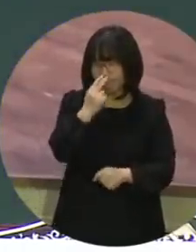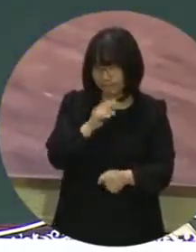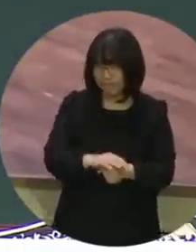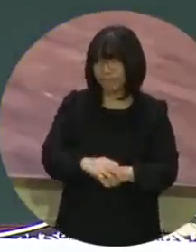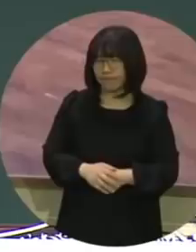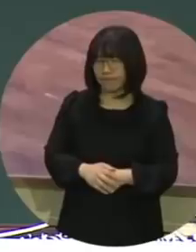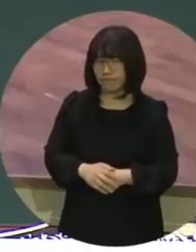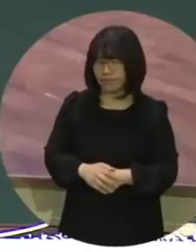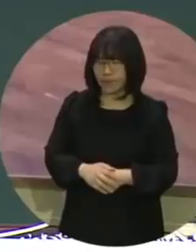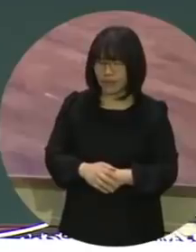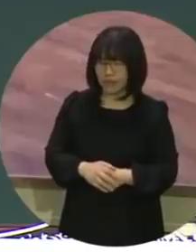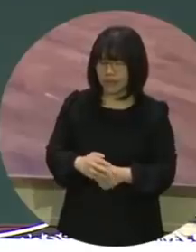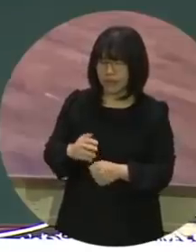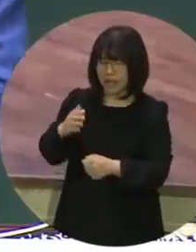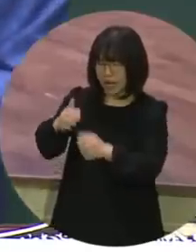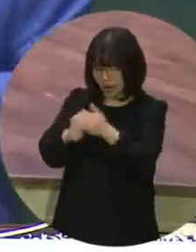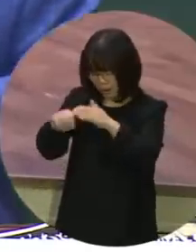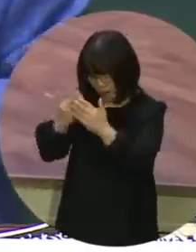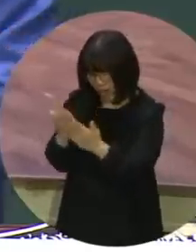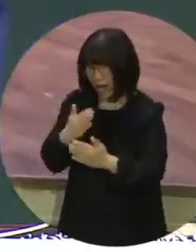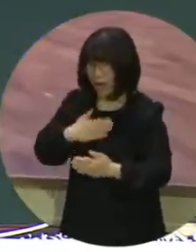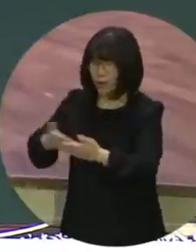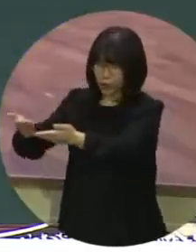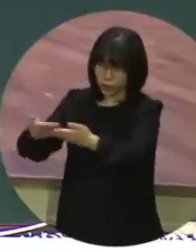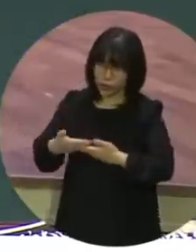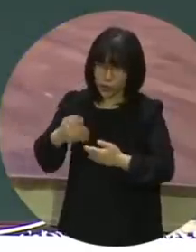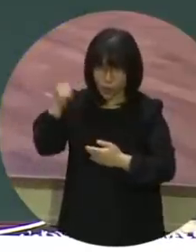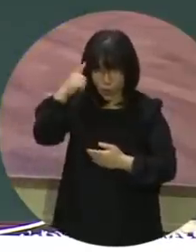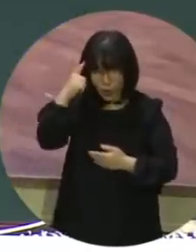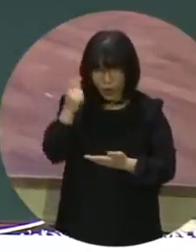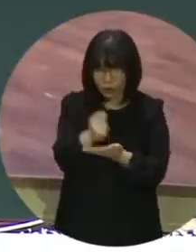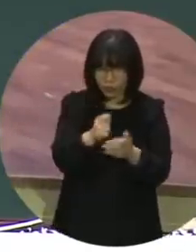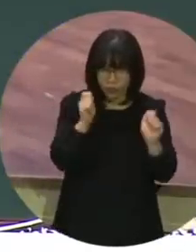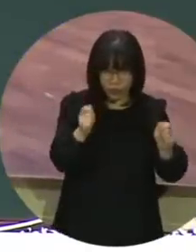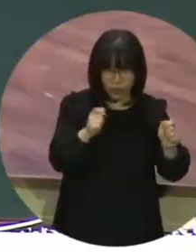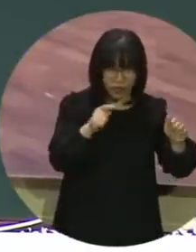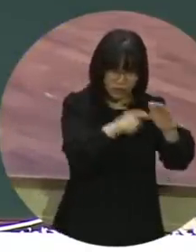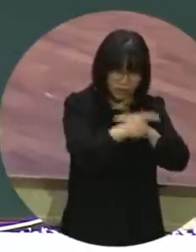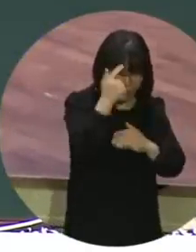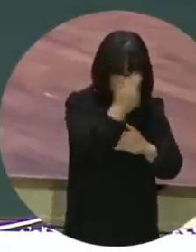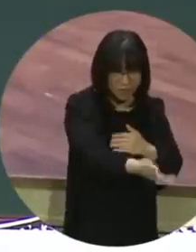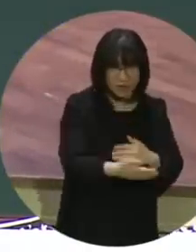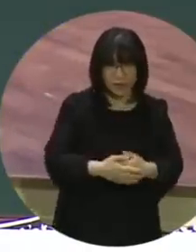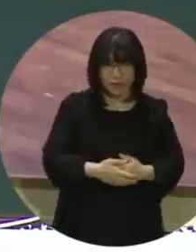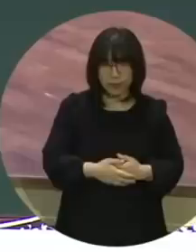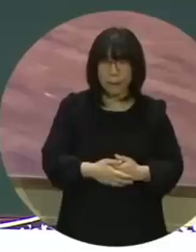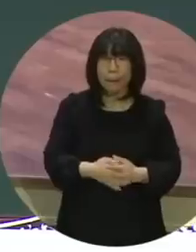길을 다 열어줬는데. 아멘. 자, 요한일서 3장 8절입니다.